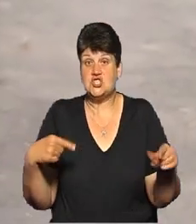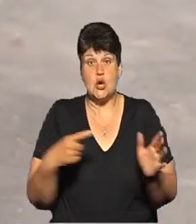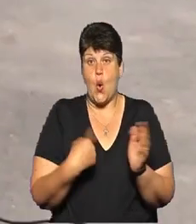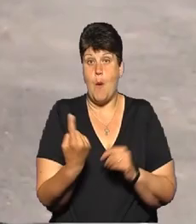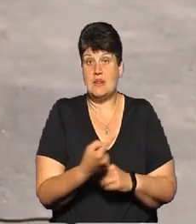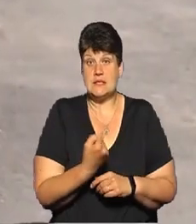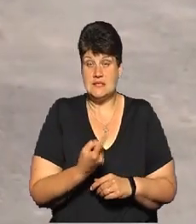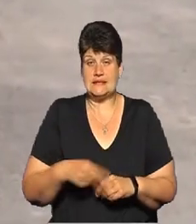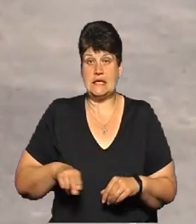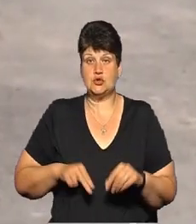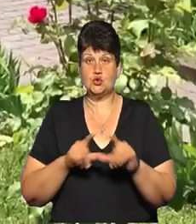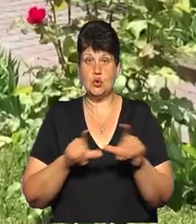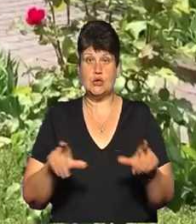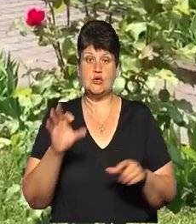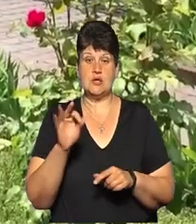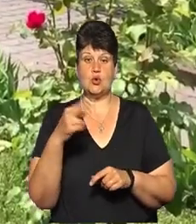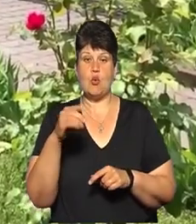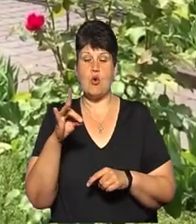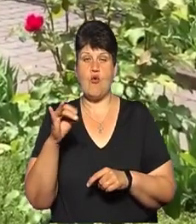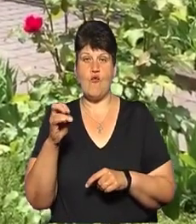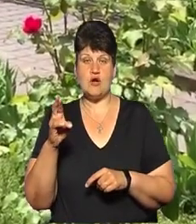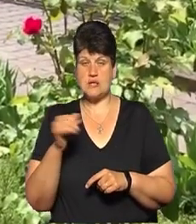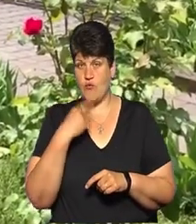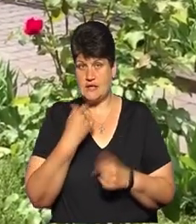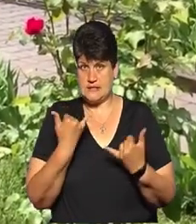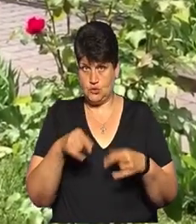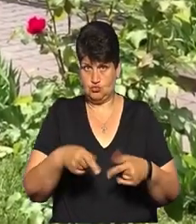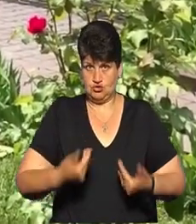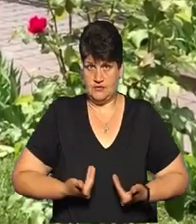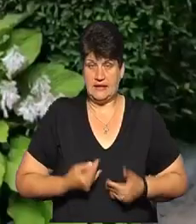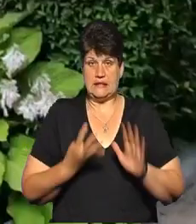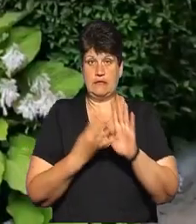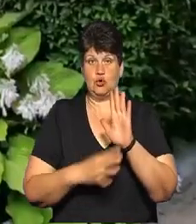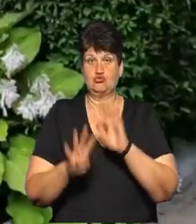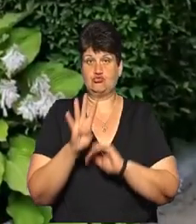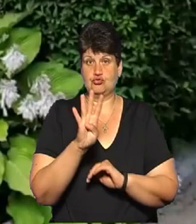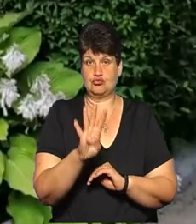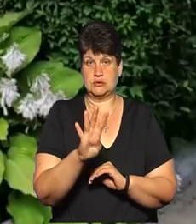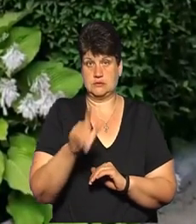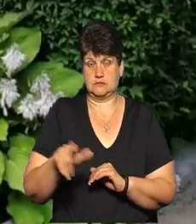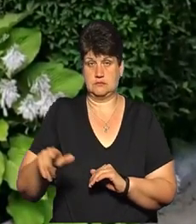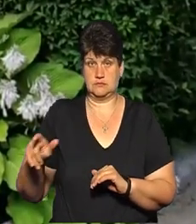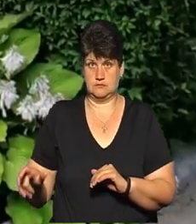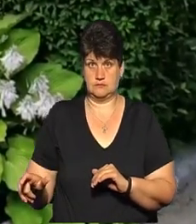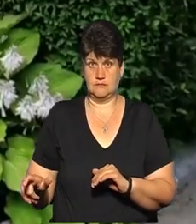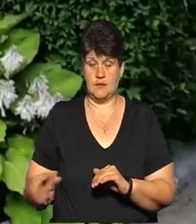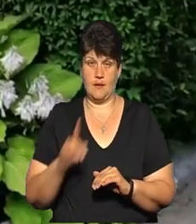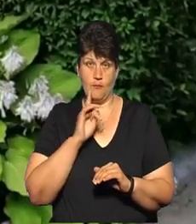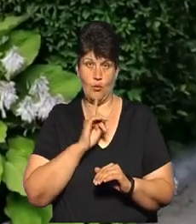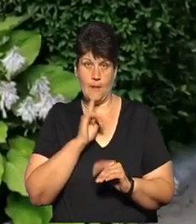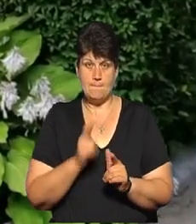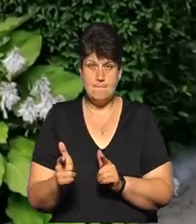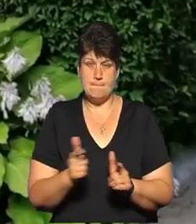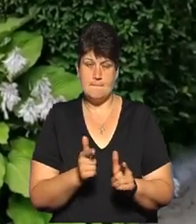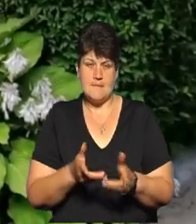Директорка цієї школи Оксана Добровольська каже, загалом тут зараз живуть 94 переселенці. Вже помаленьку підготовуємо, готуємо